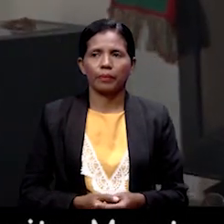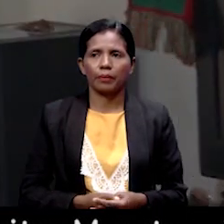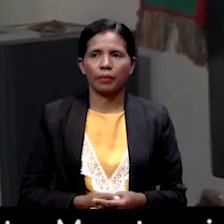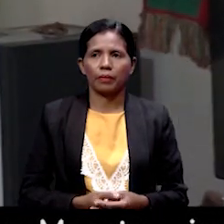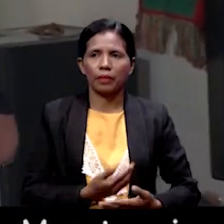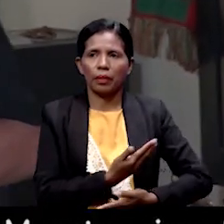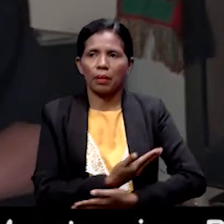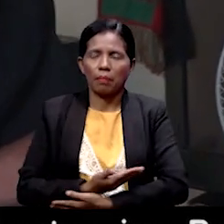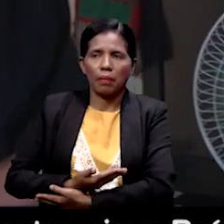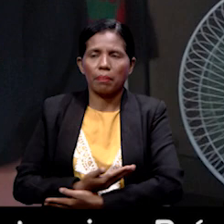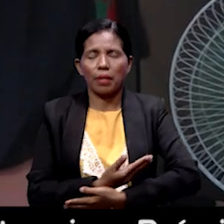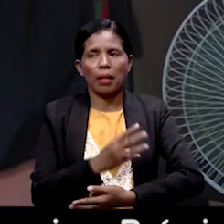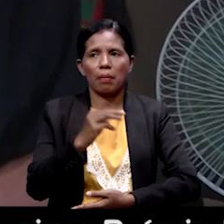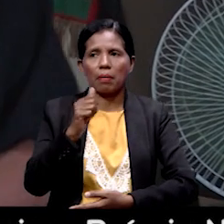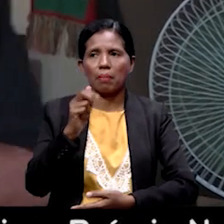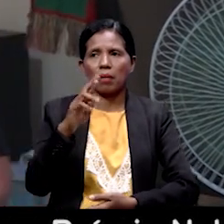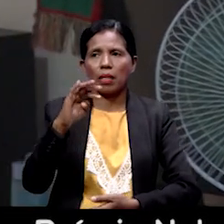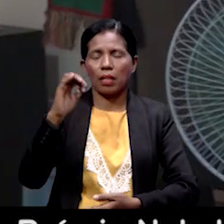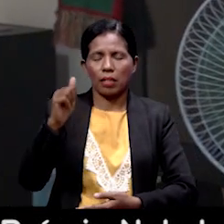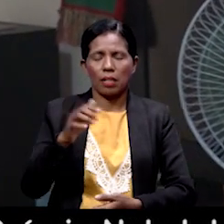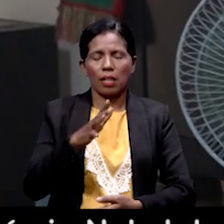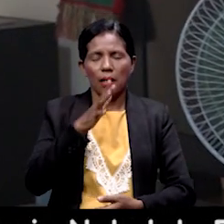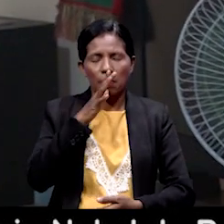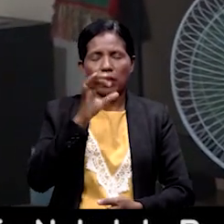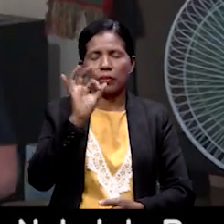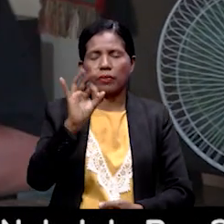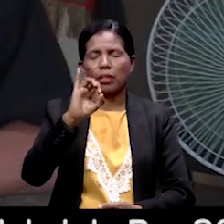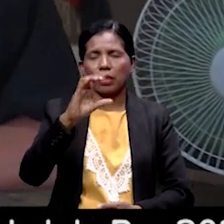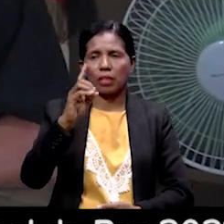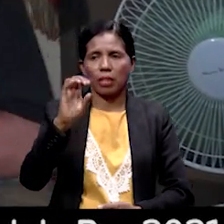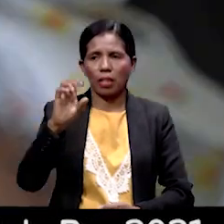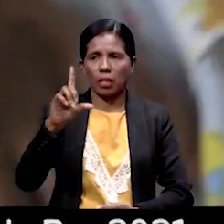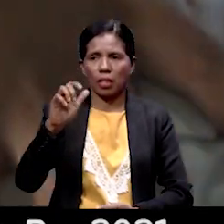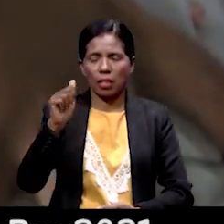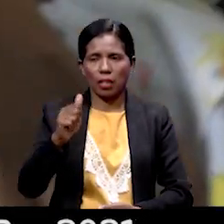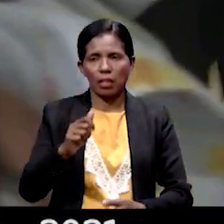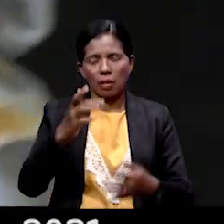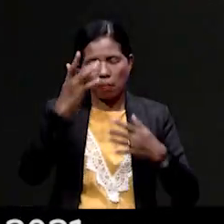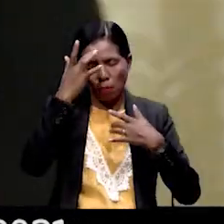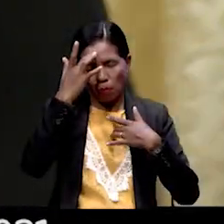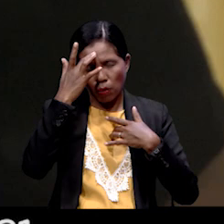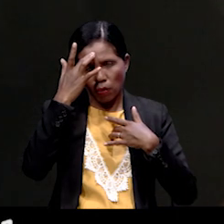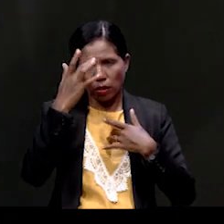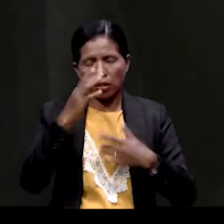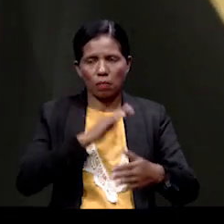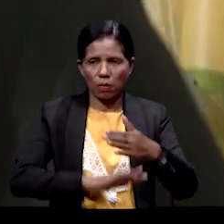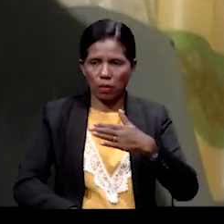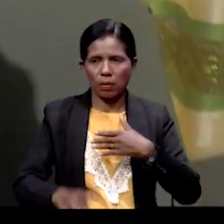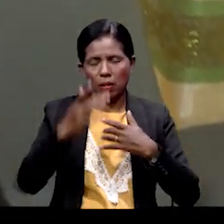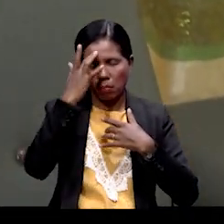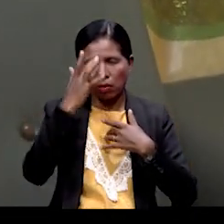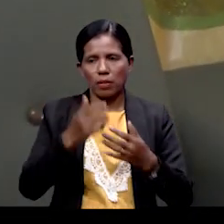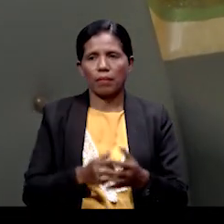Bebé María do Carmo e Inan Fidelia Fetli explica Bebé María do Carmo sofre moras ne desde ne moris. Durante